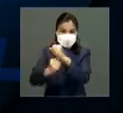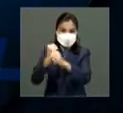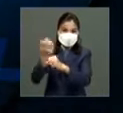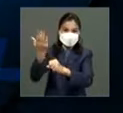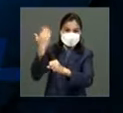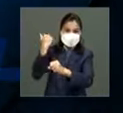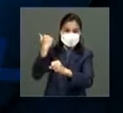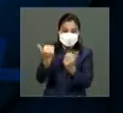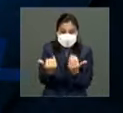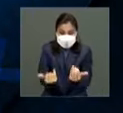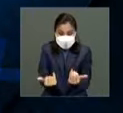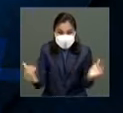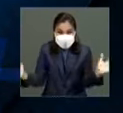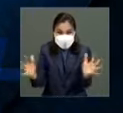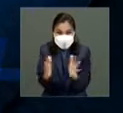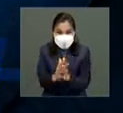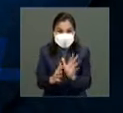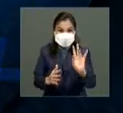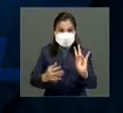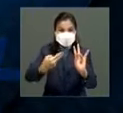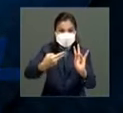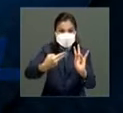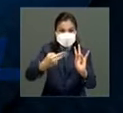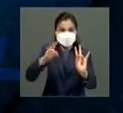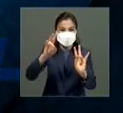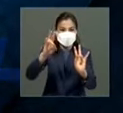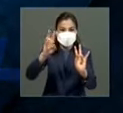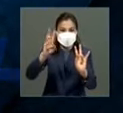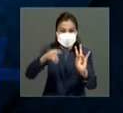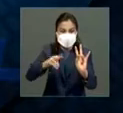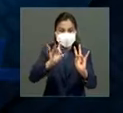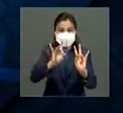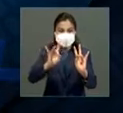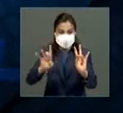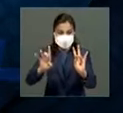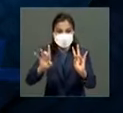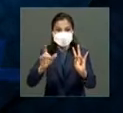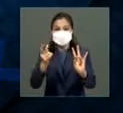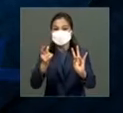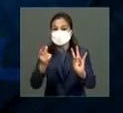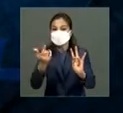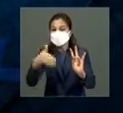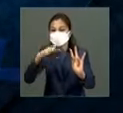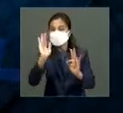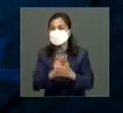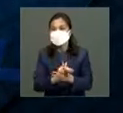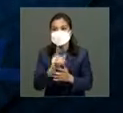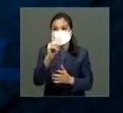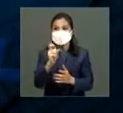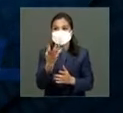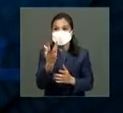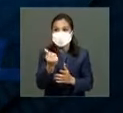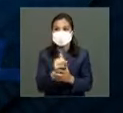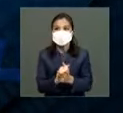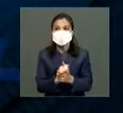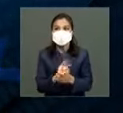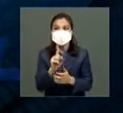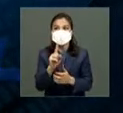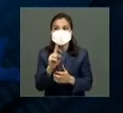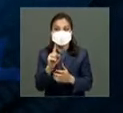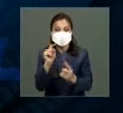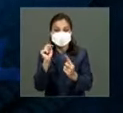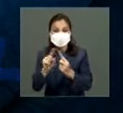จุบันนี้ยอดไปอยู่ที่ 76,811 อย่างที่กล่าวไปแล้วนะครับเสียชีวิตเพิ่มขึ้น8นะครับแล้ว